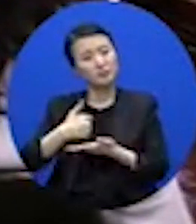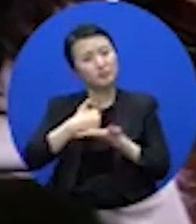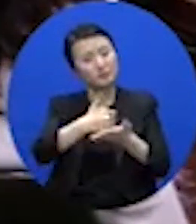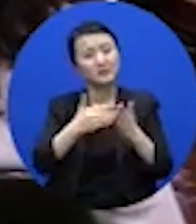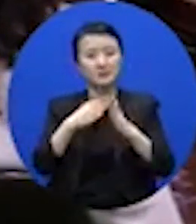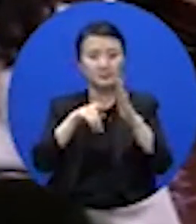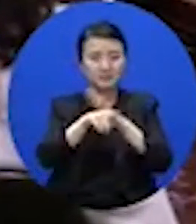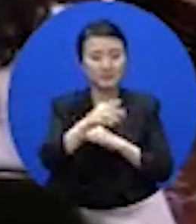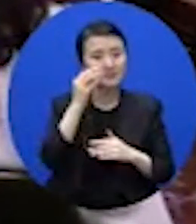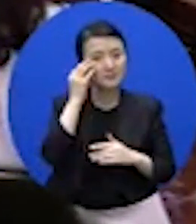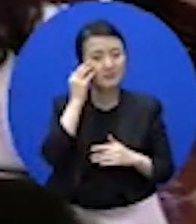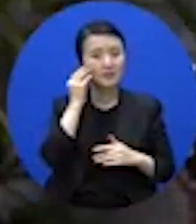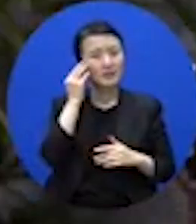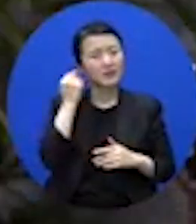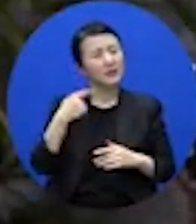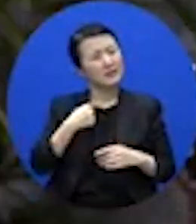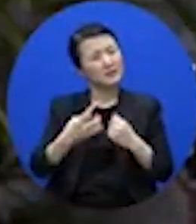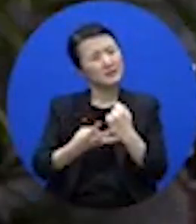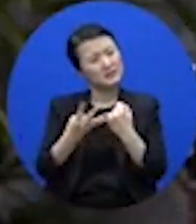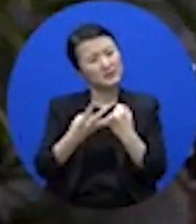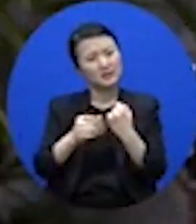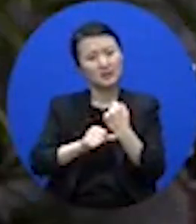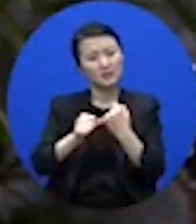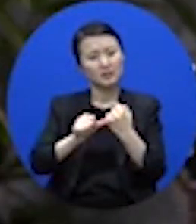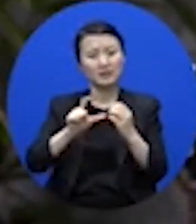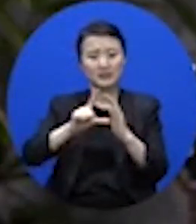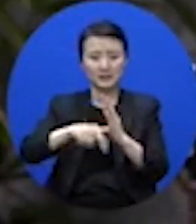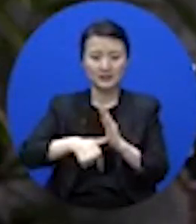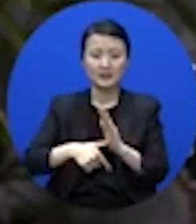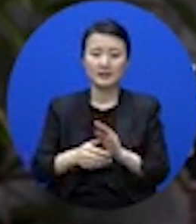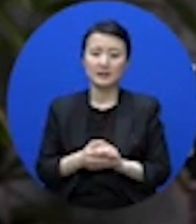4학년인가 5학년이었을 거예요. 제 기억에. 이제 그랬는데